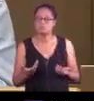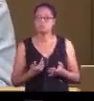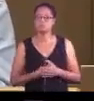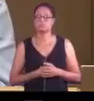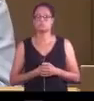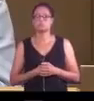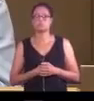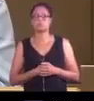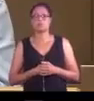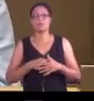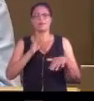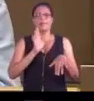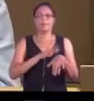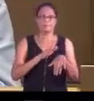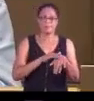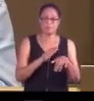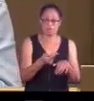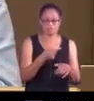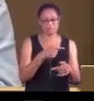Appel d'offres